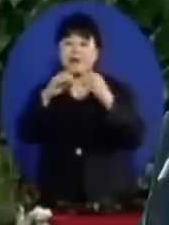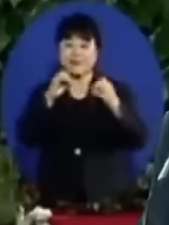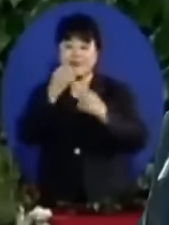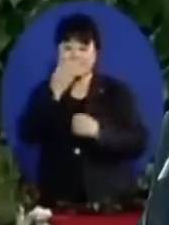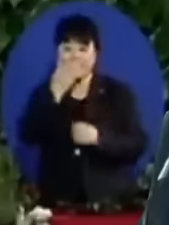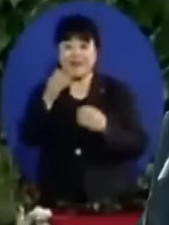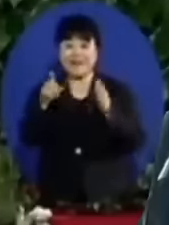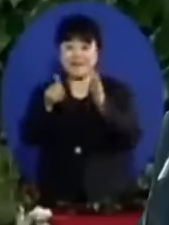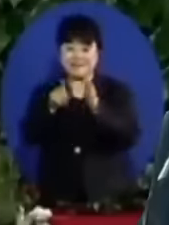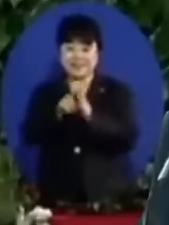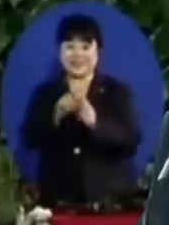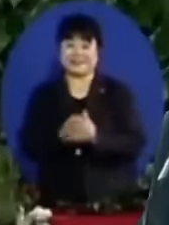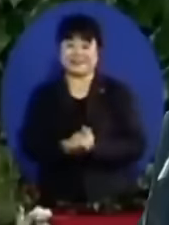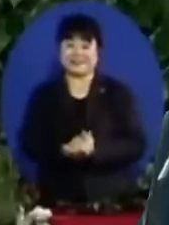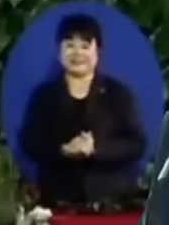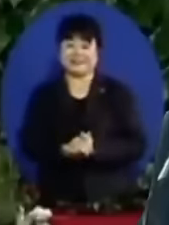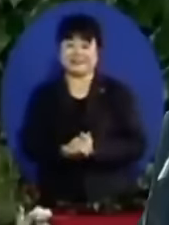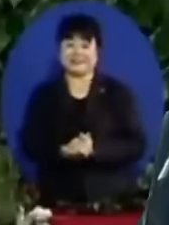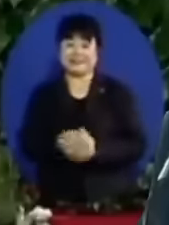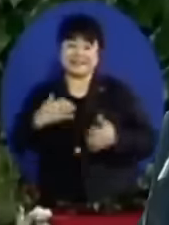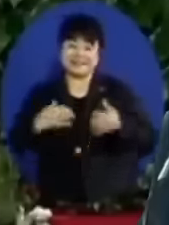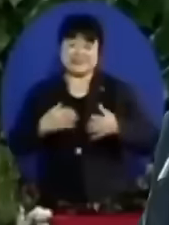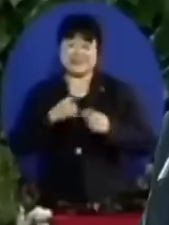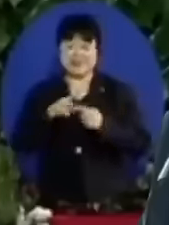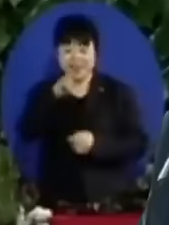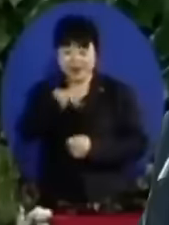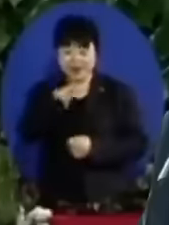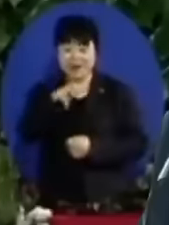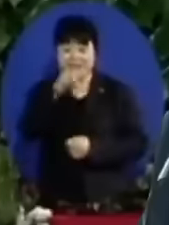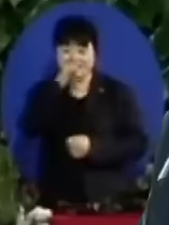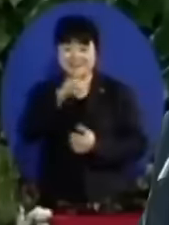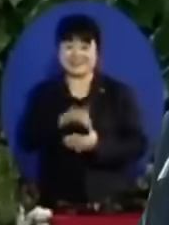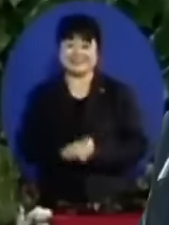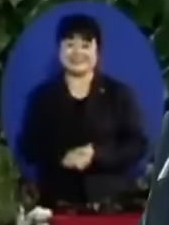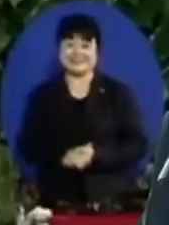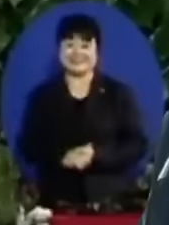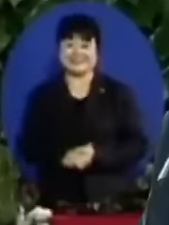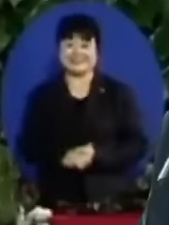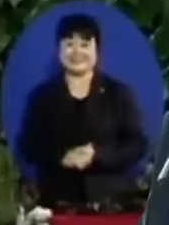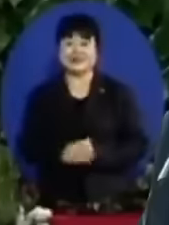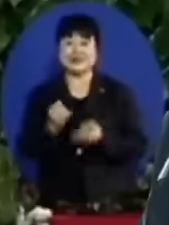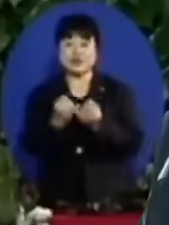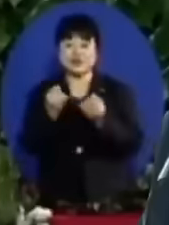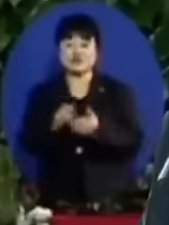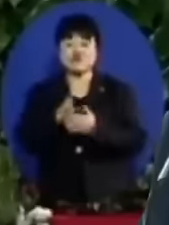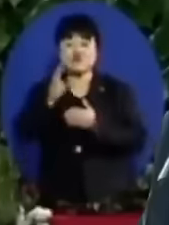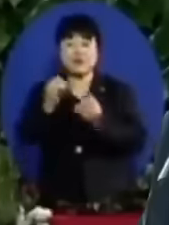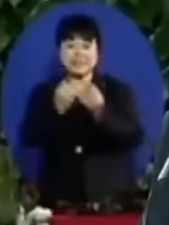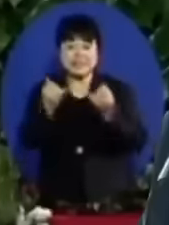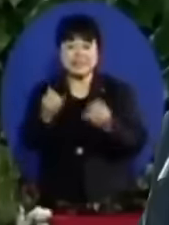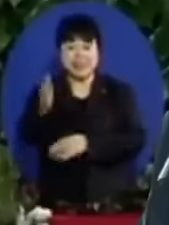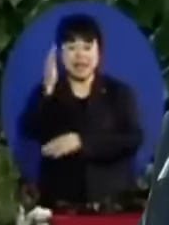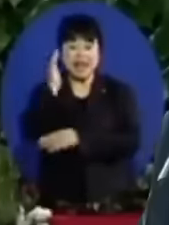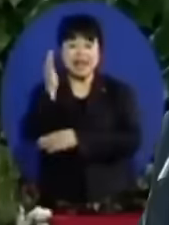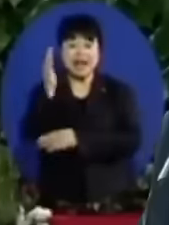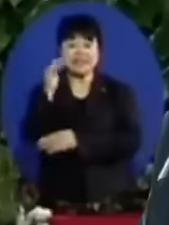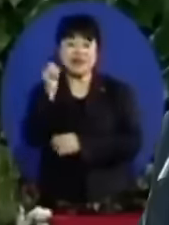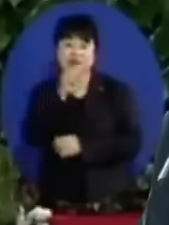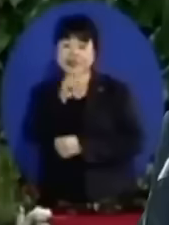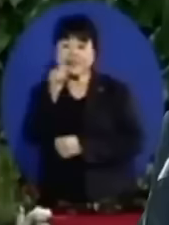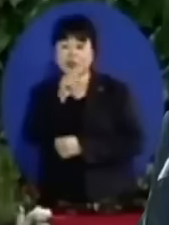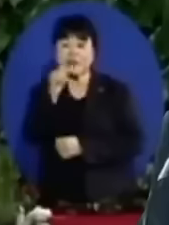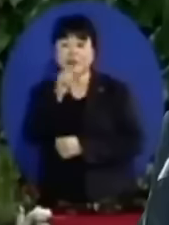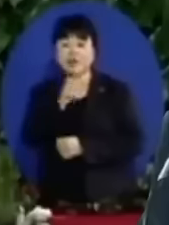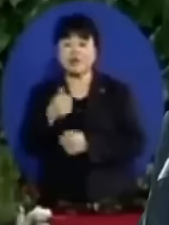합니다. 저는 이런 재미있는 이야기를 읽어본 적이 있습니다. 한 여류 명사가 강연과 인터뷰 등